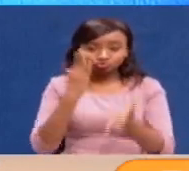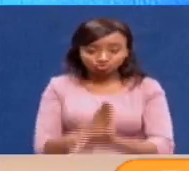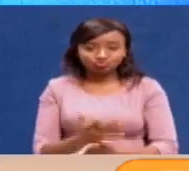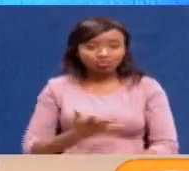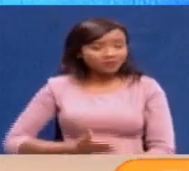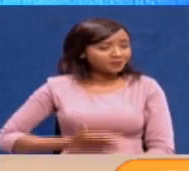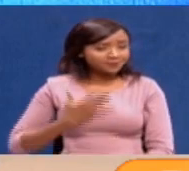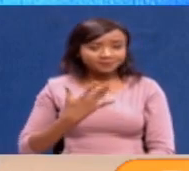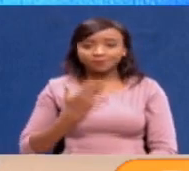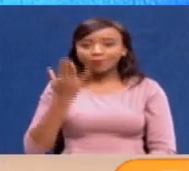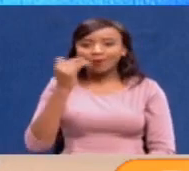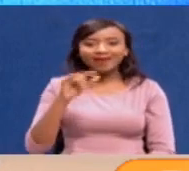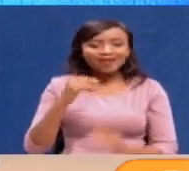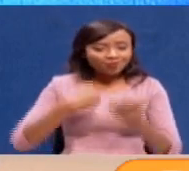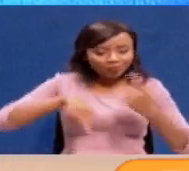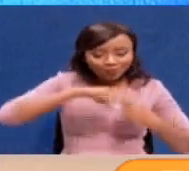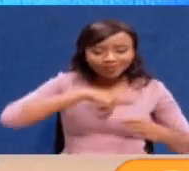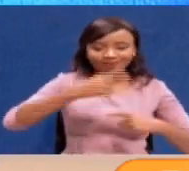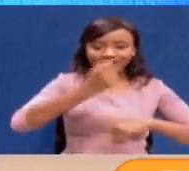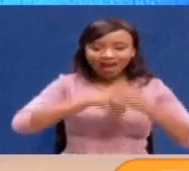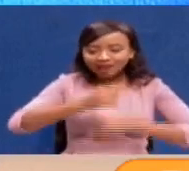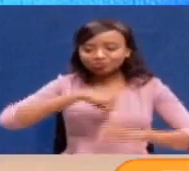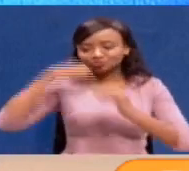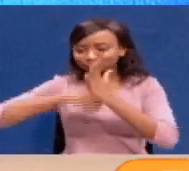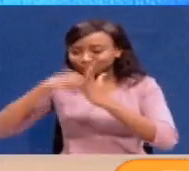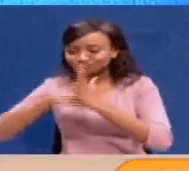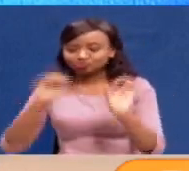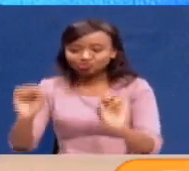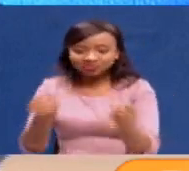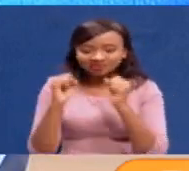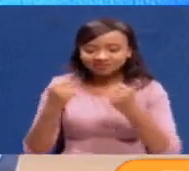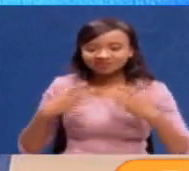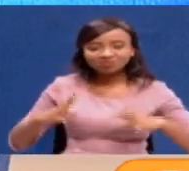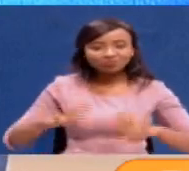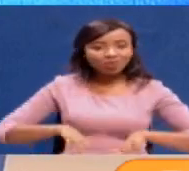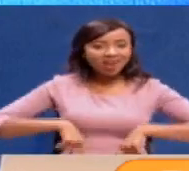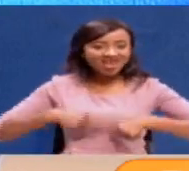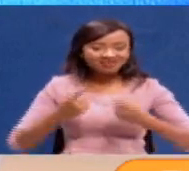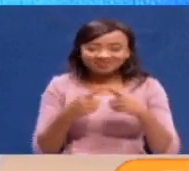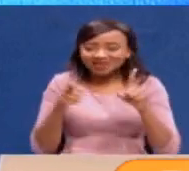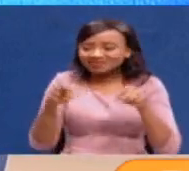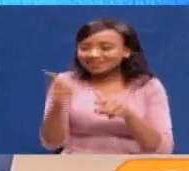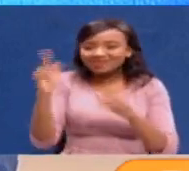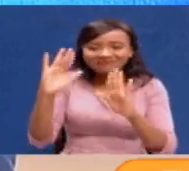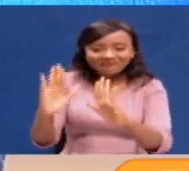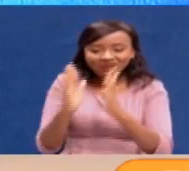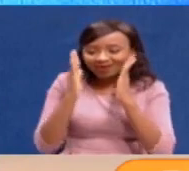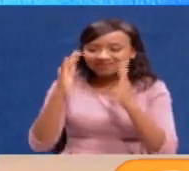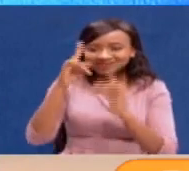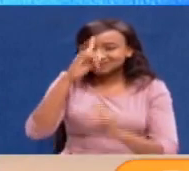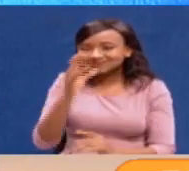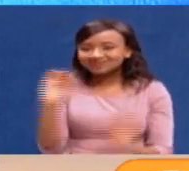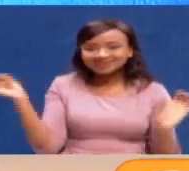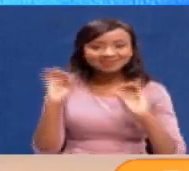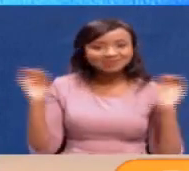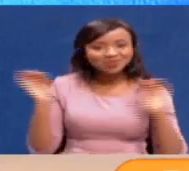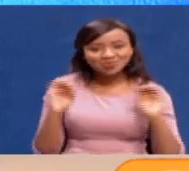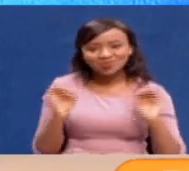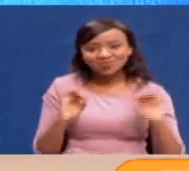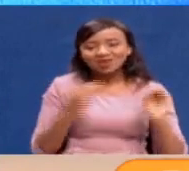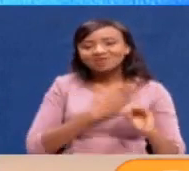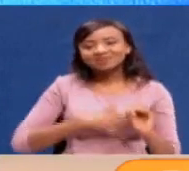za kujaribu kuokoa maisha zitiliwe maanani kwa wakazi. Ni swala ambalo kwa kweli linahitaji kila mtu awe macho, angalau